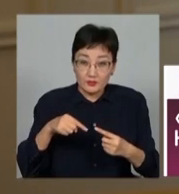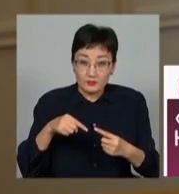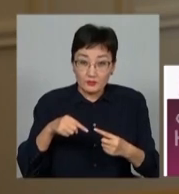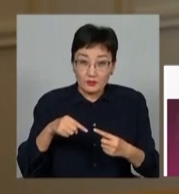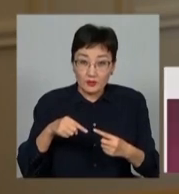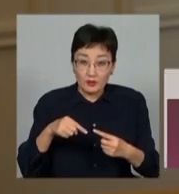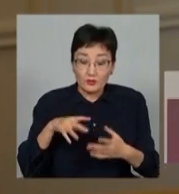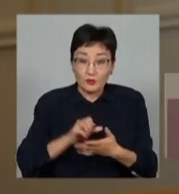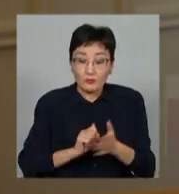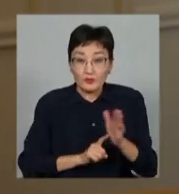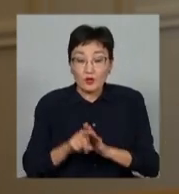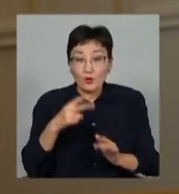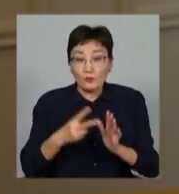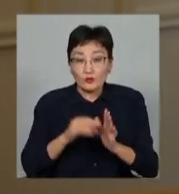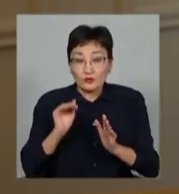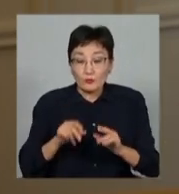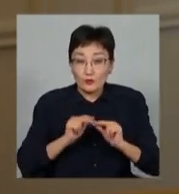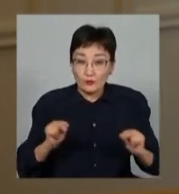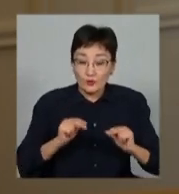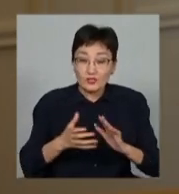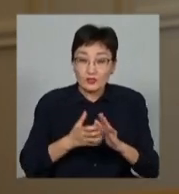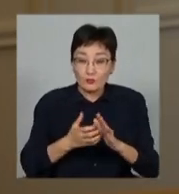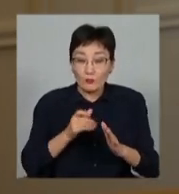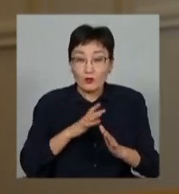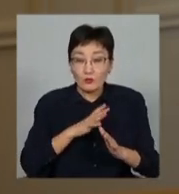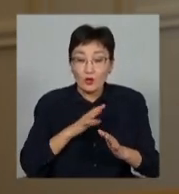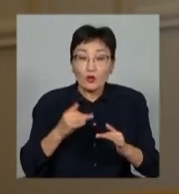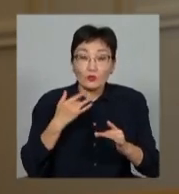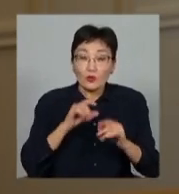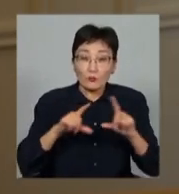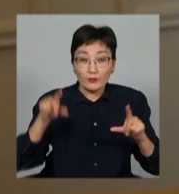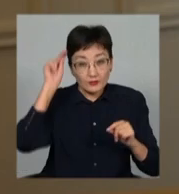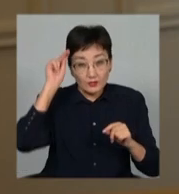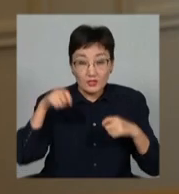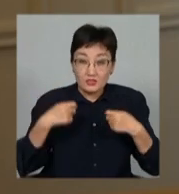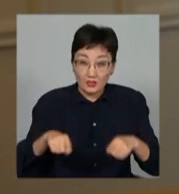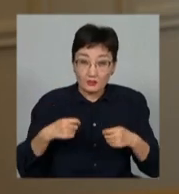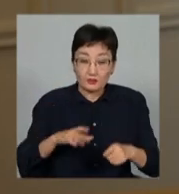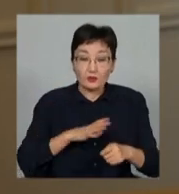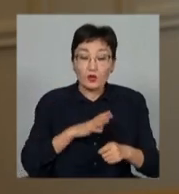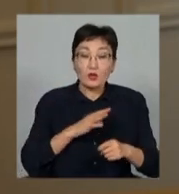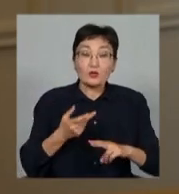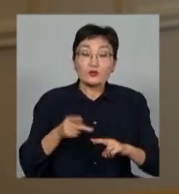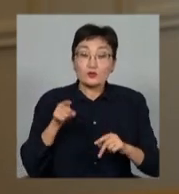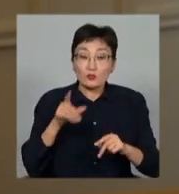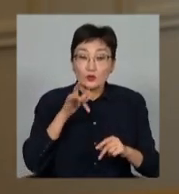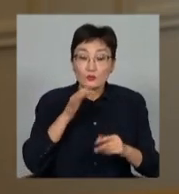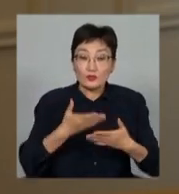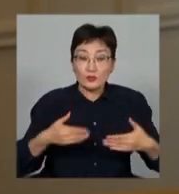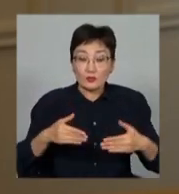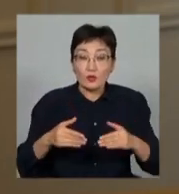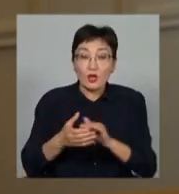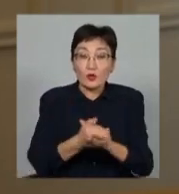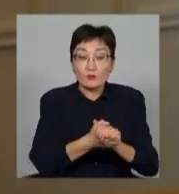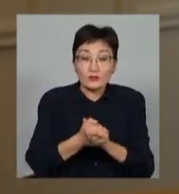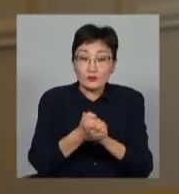кетті. 17 мыңдай мұғалім жетіспеді, көптеген білім ошақтары сатылып кетті. Сол кезде біздің